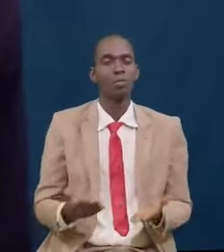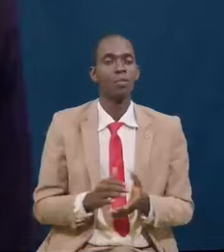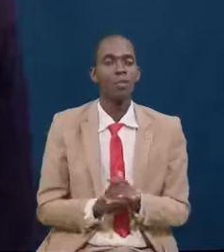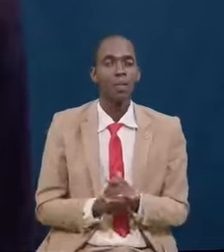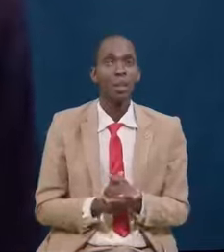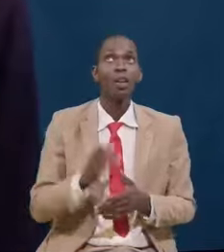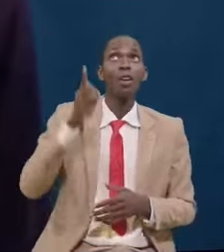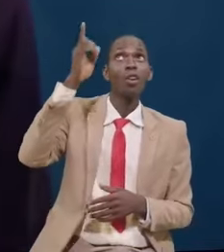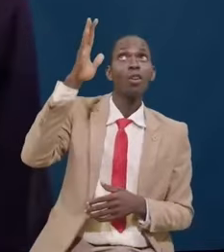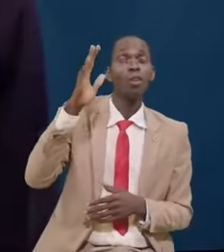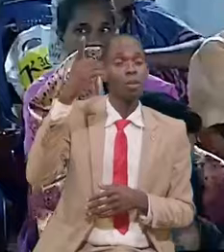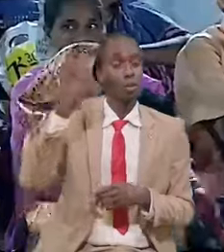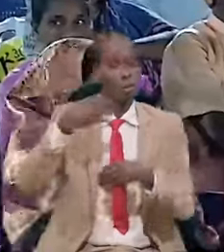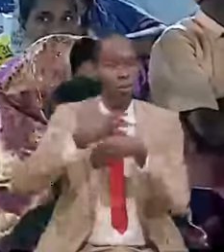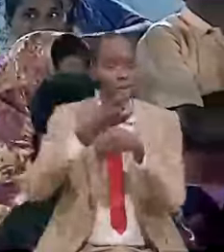Dieu le Créateur.